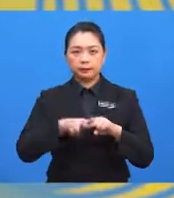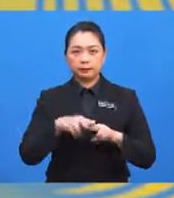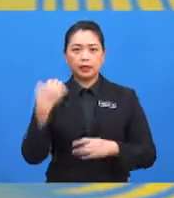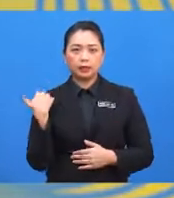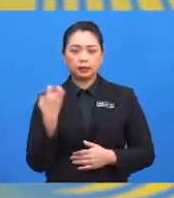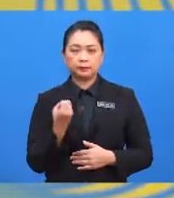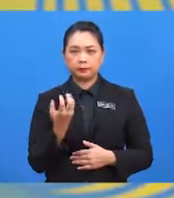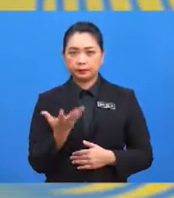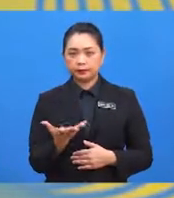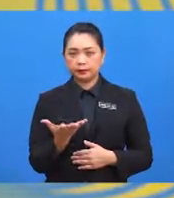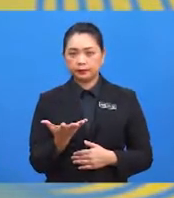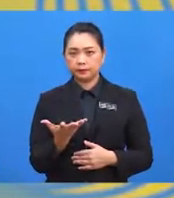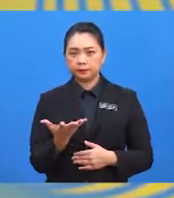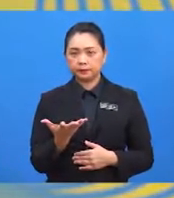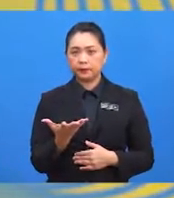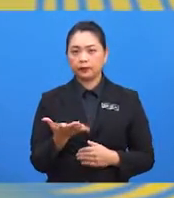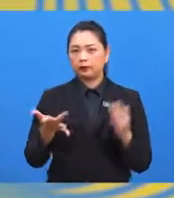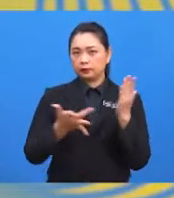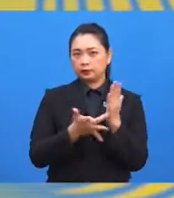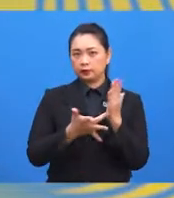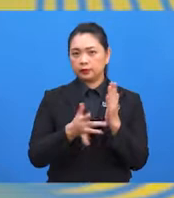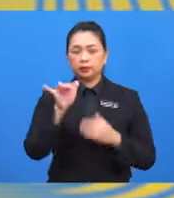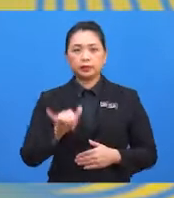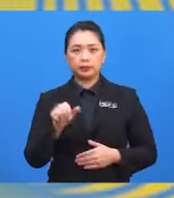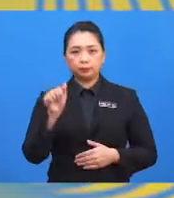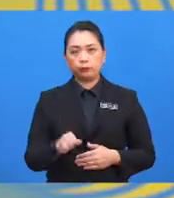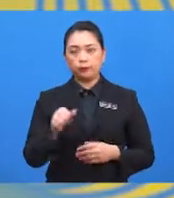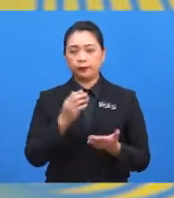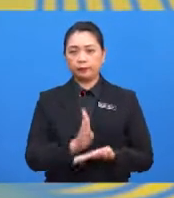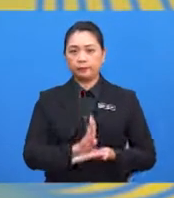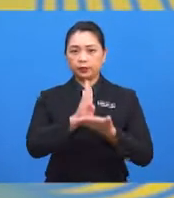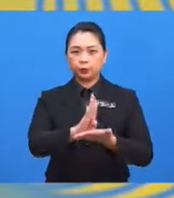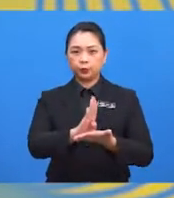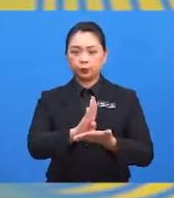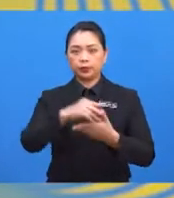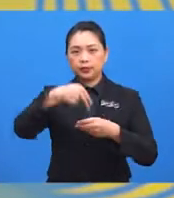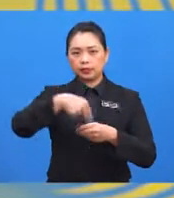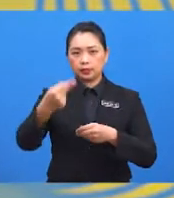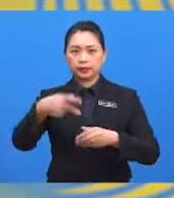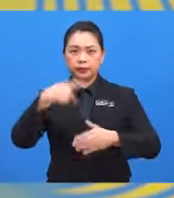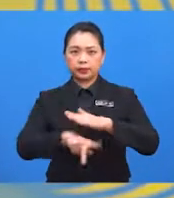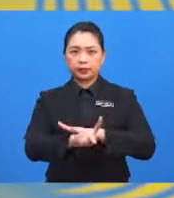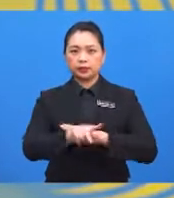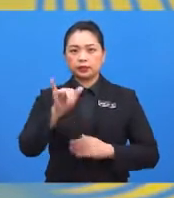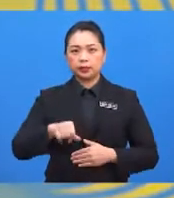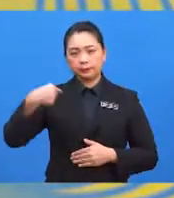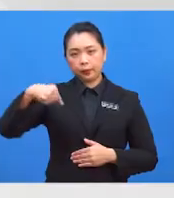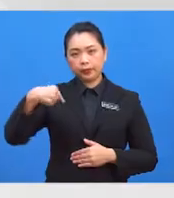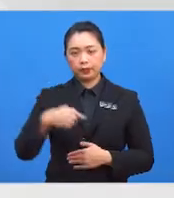lagi spesifikasi teknikal yang boleh membantu dalam menghasilkan percetakan yang